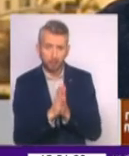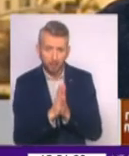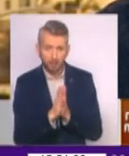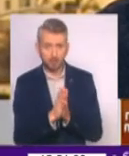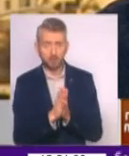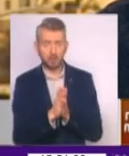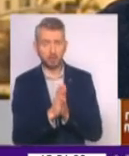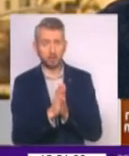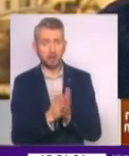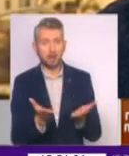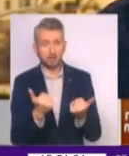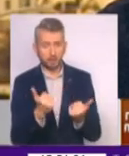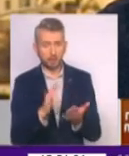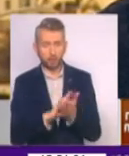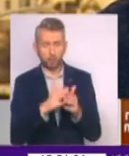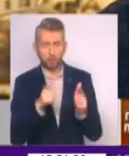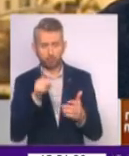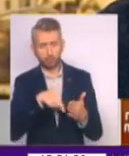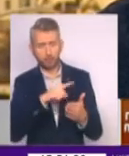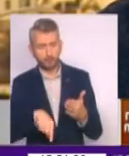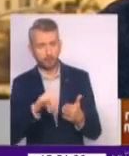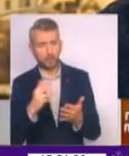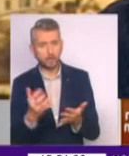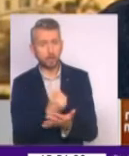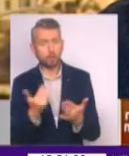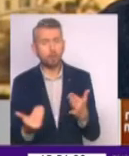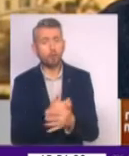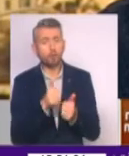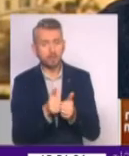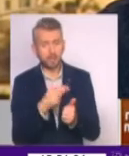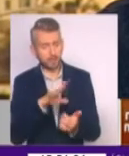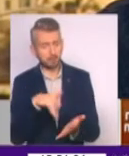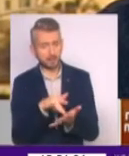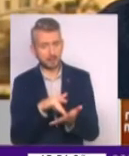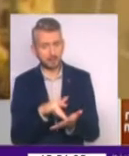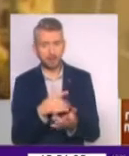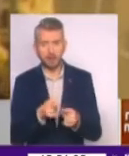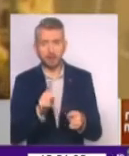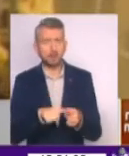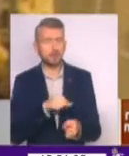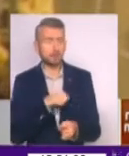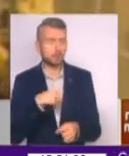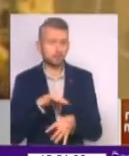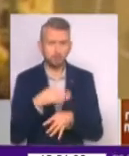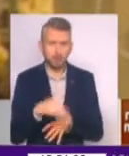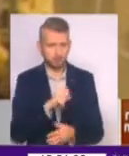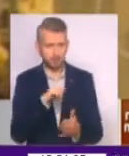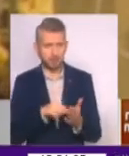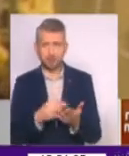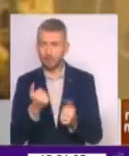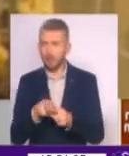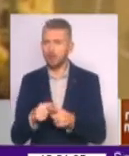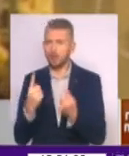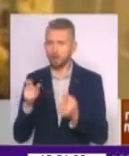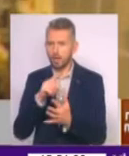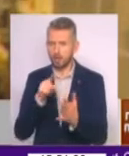ми розірвемо угоду і знайдемо нового партнера для міста. Так, тому ну, це найбільш болюче питання в місті. Це, звичайно, глобальне питання, але